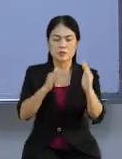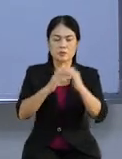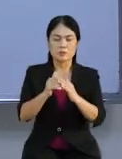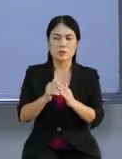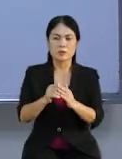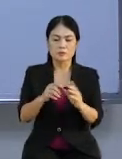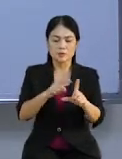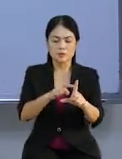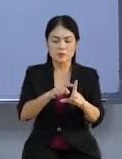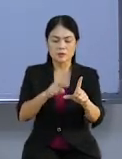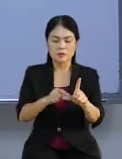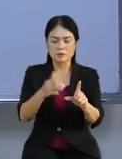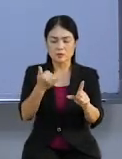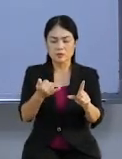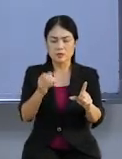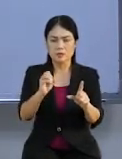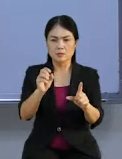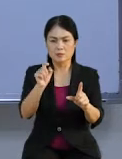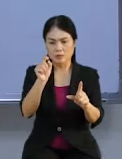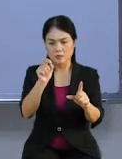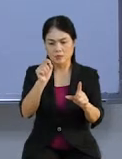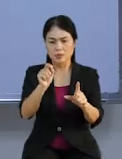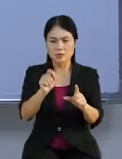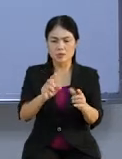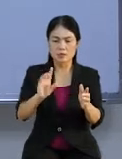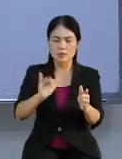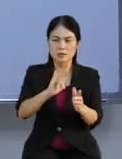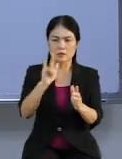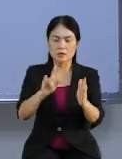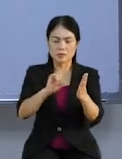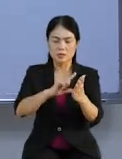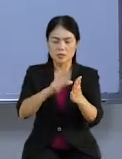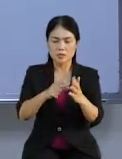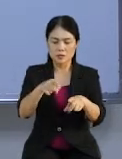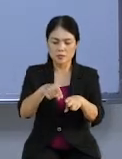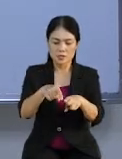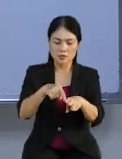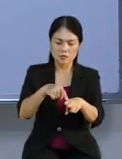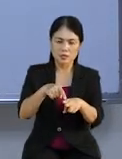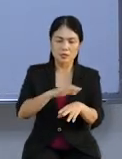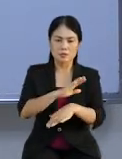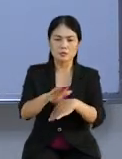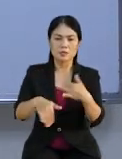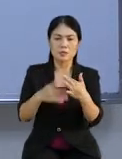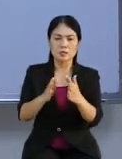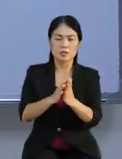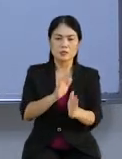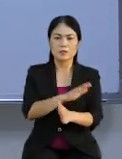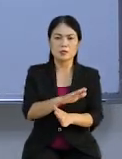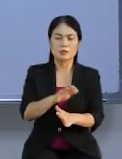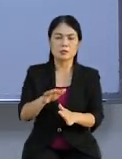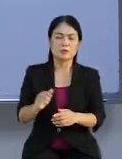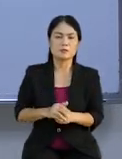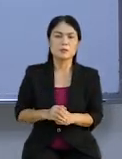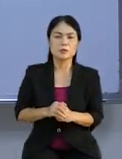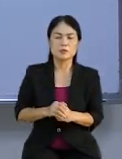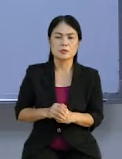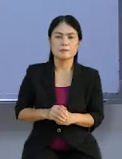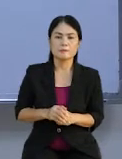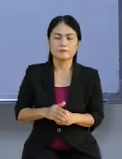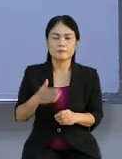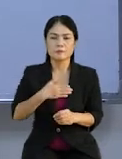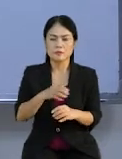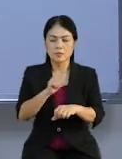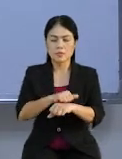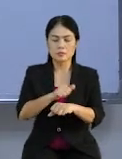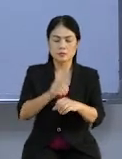là xong nón môn học sắp đưa cái rễ đại phá đại chiến nâng bằng toàn bạn ở con trán phong phong ở khỉa hai lục rú bạn